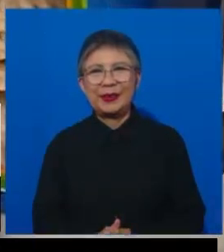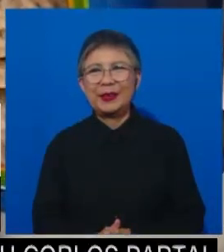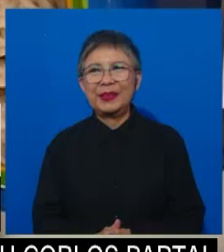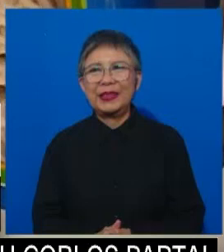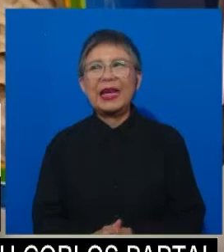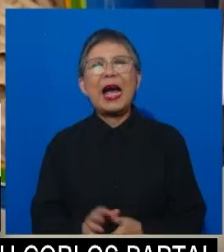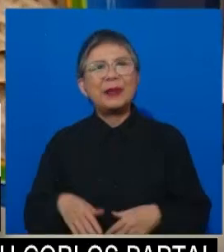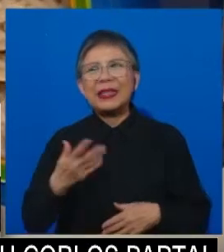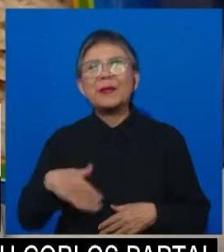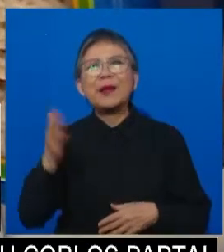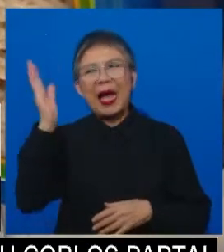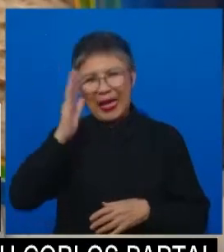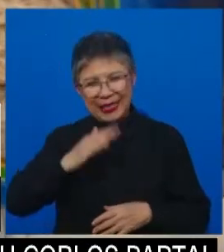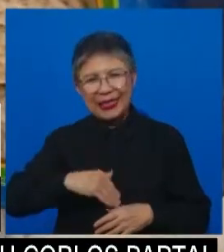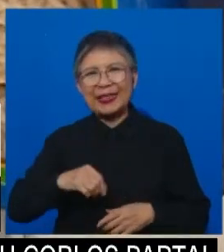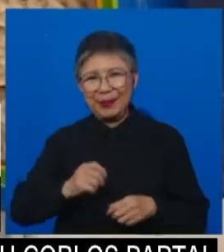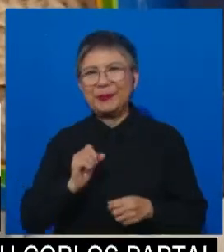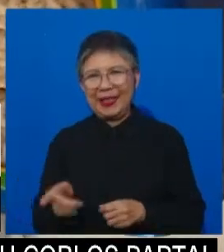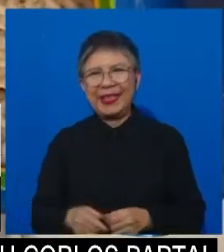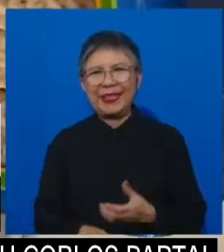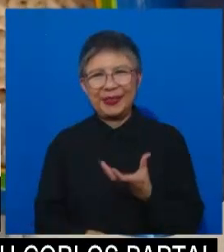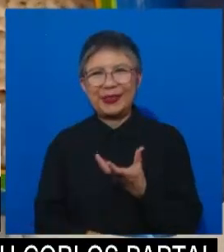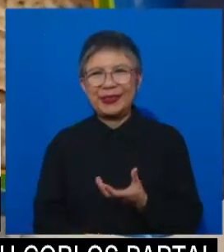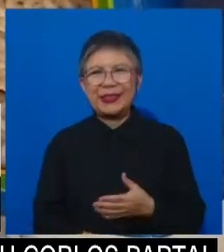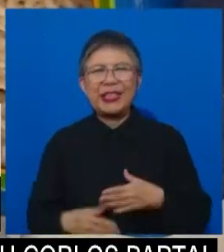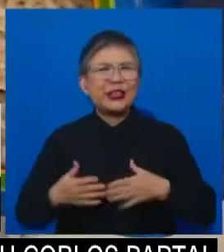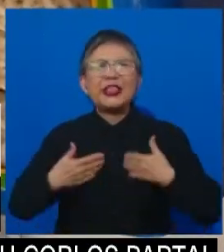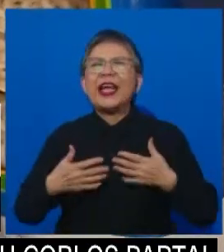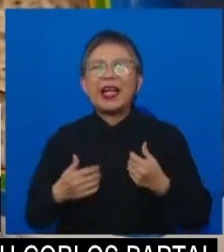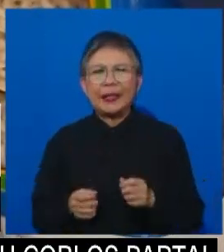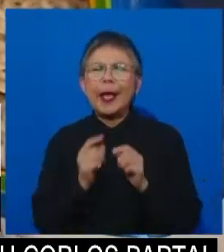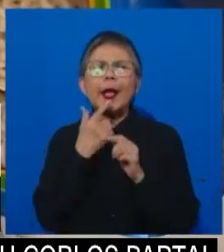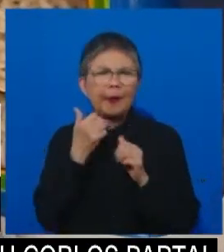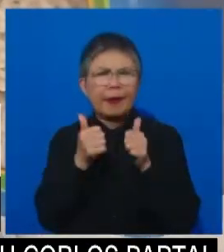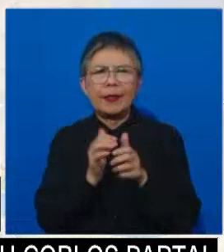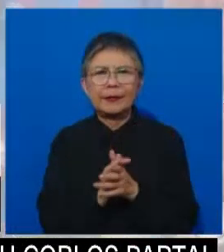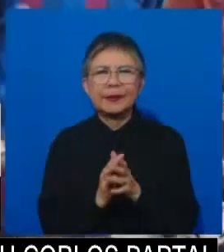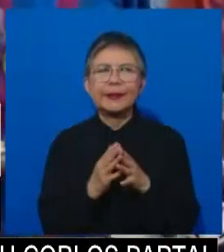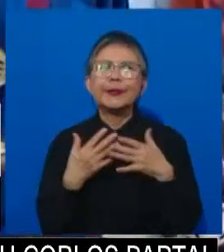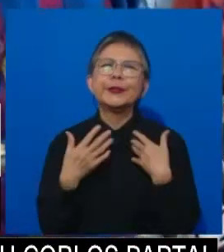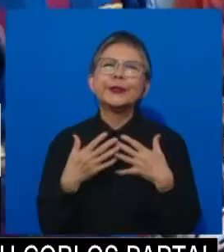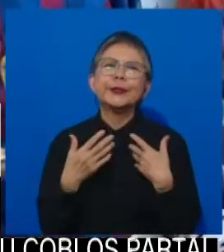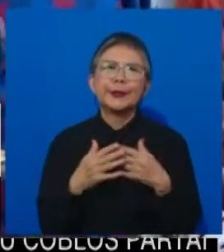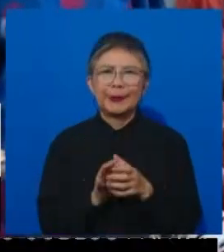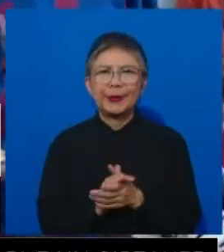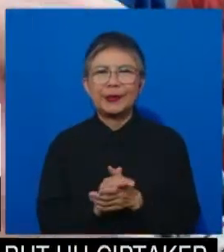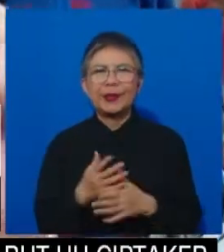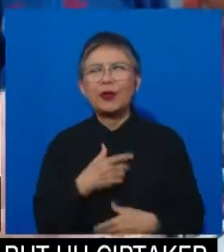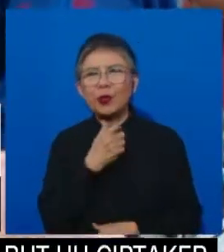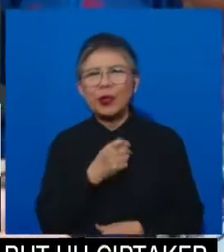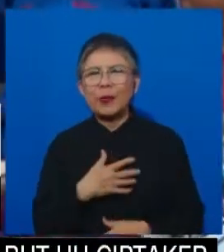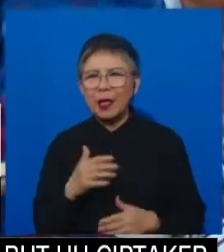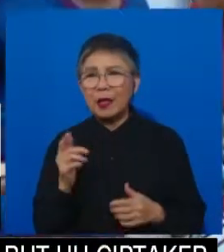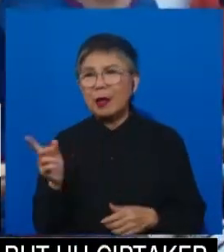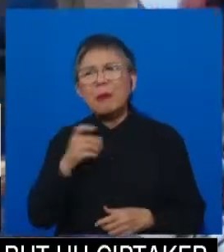Hampir tiap hari saya beli sekoteng. Iya, itu emang segar buat badan. Hangat. Ya, udah tua tapi semangatnya